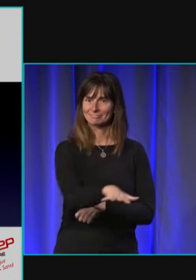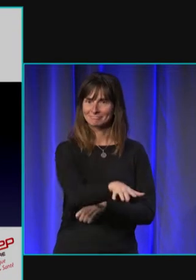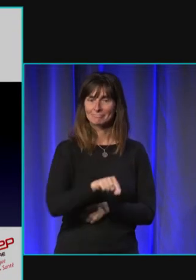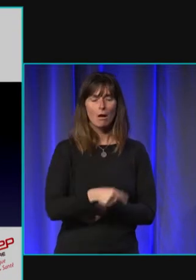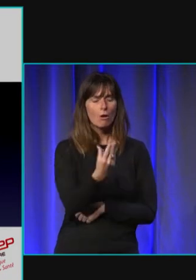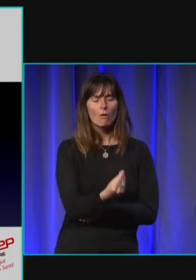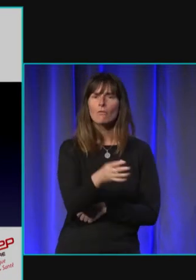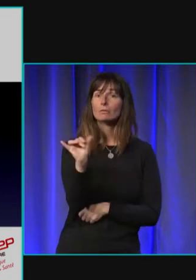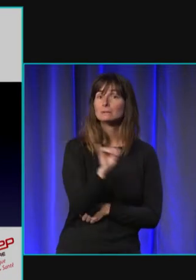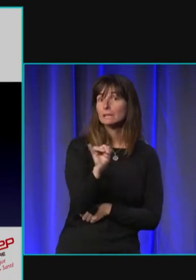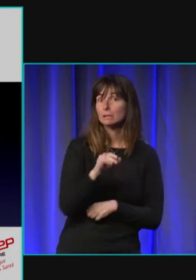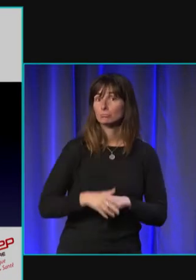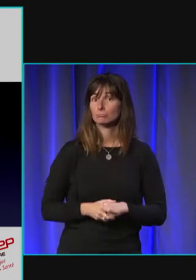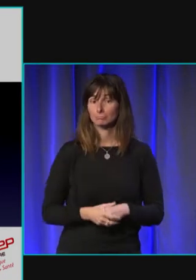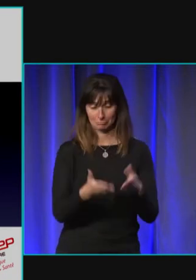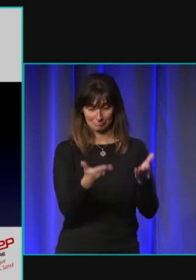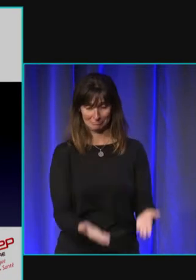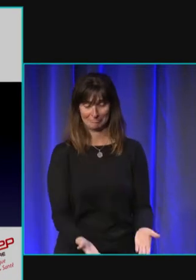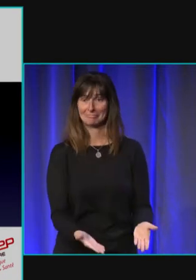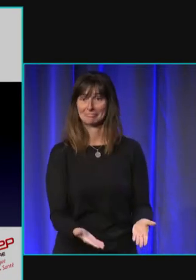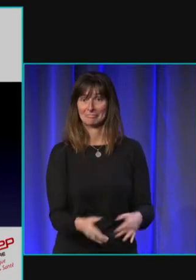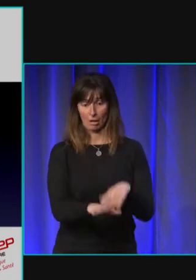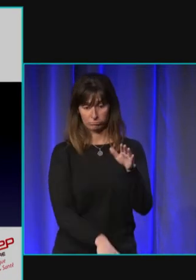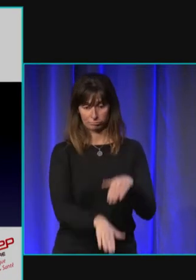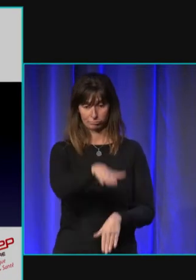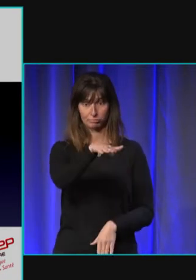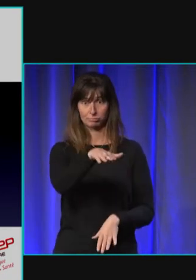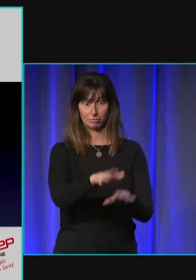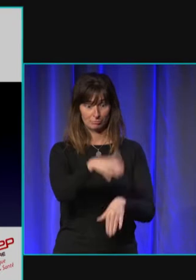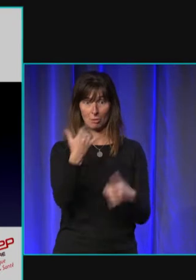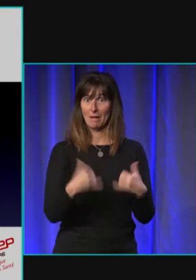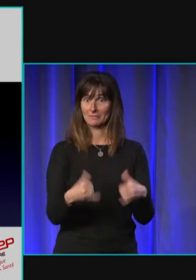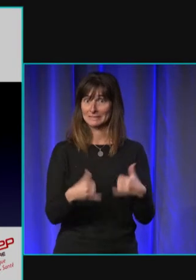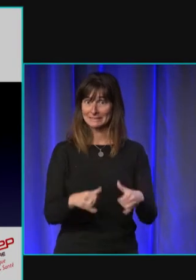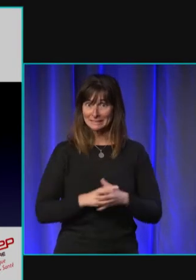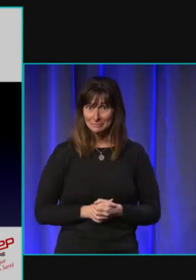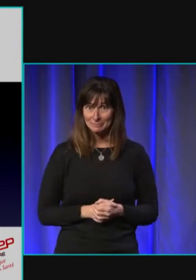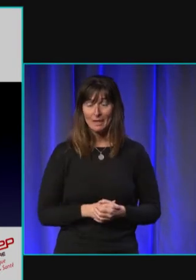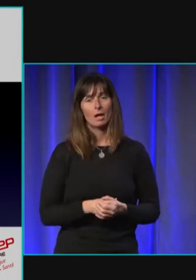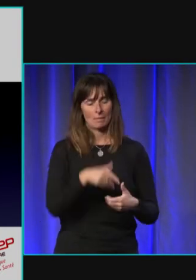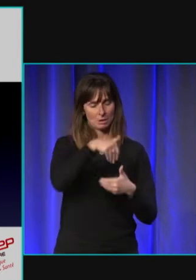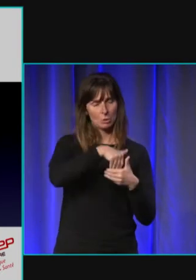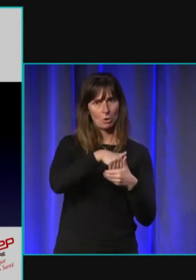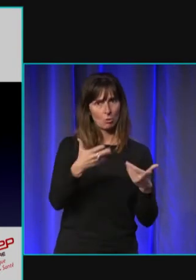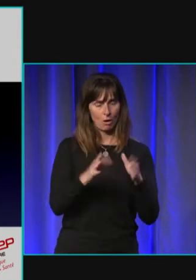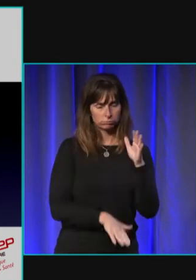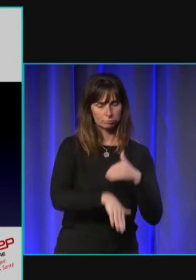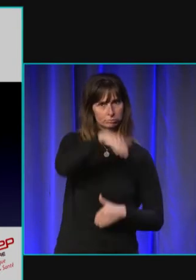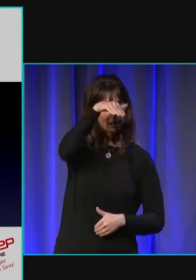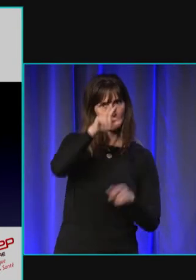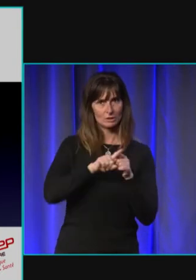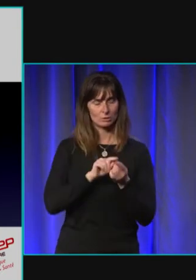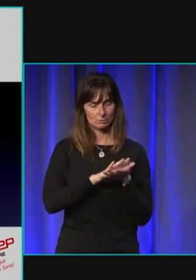définir l'enfant comme un être qui est en plein développement et qui subit deux phénomènes qui sont la croissance et la